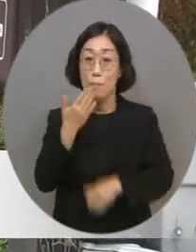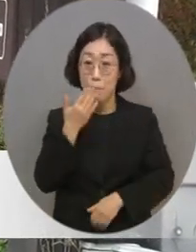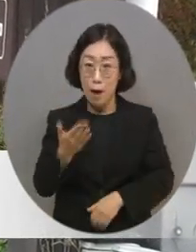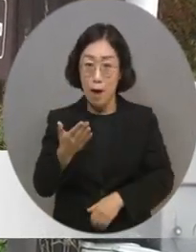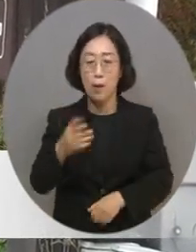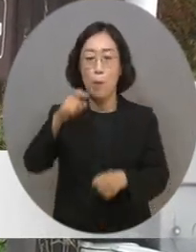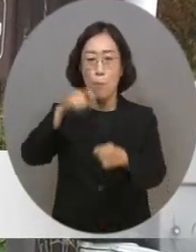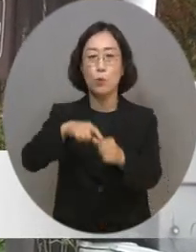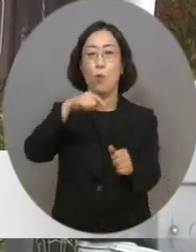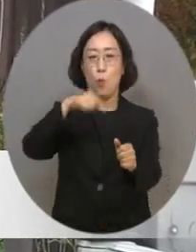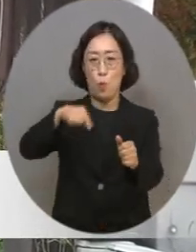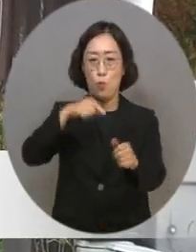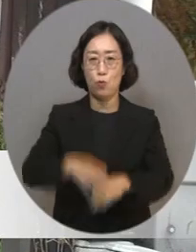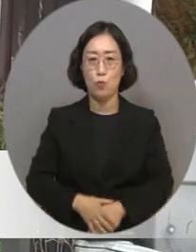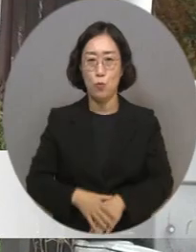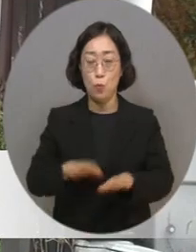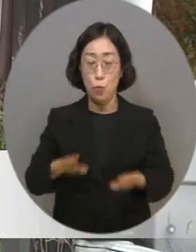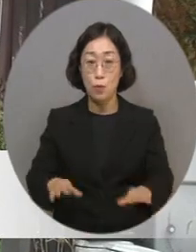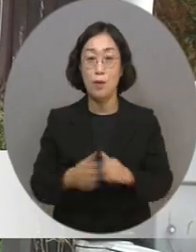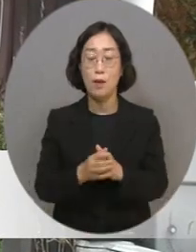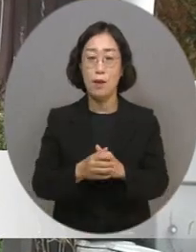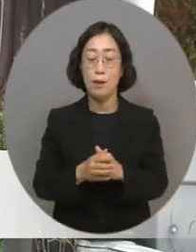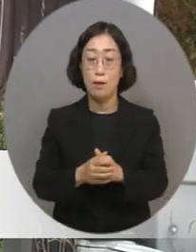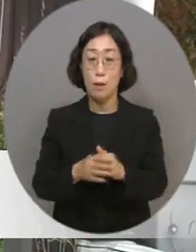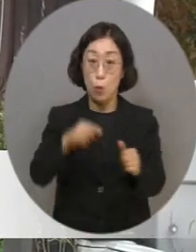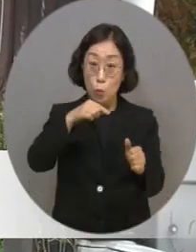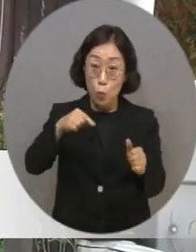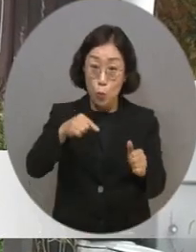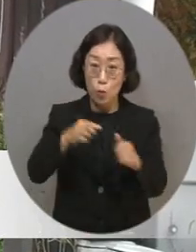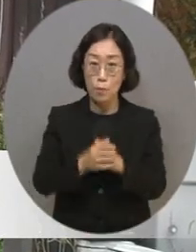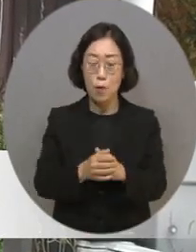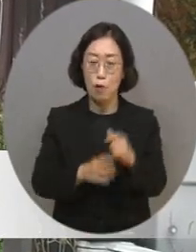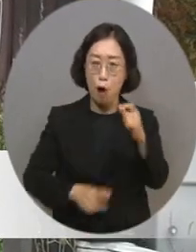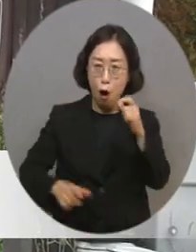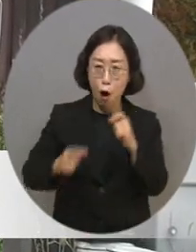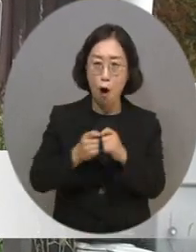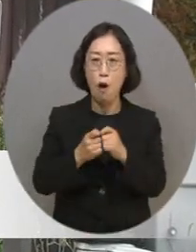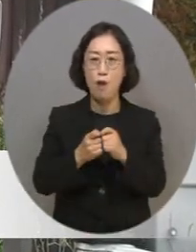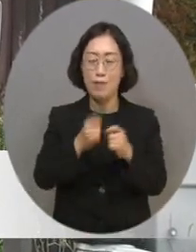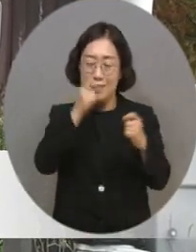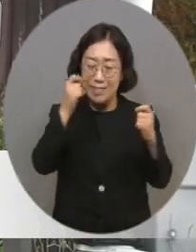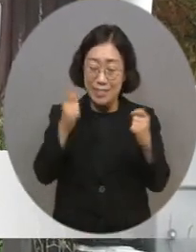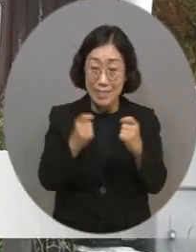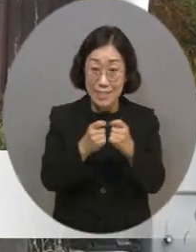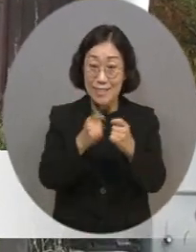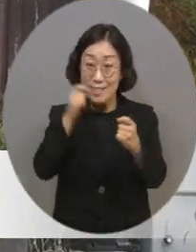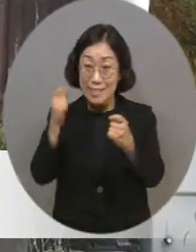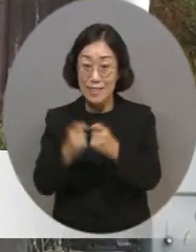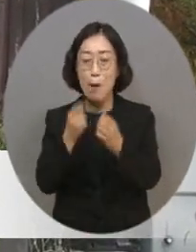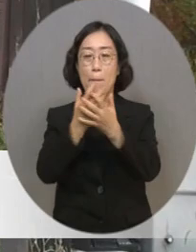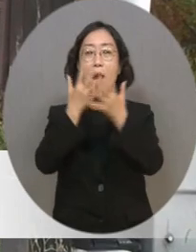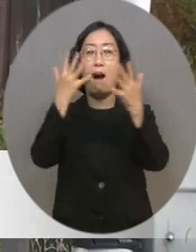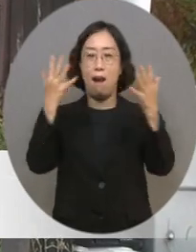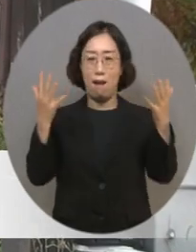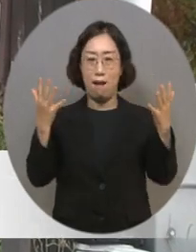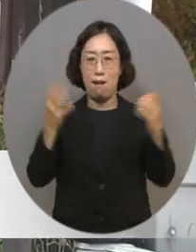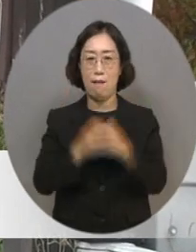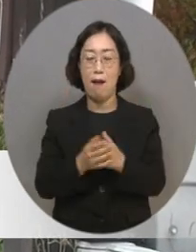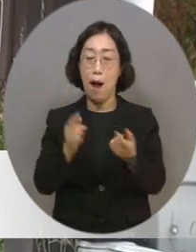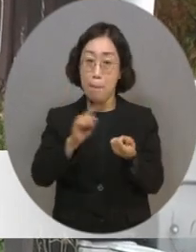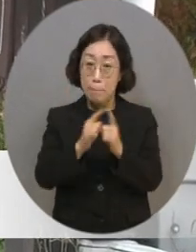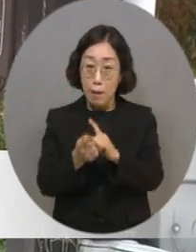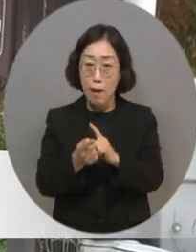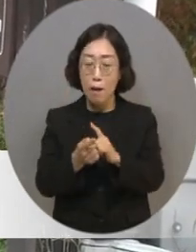목적으로 진행을 했고요. 실제적으로 저희가 이제 진행을 하면서 점점 밝아지는 이제 이용자들과 주변에서도 이렇게 같이 홍을